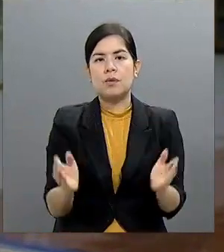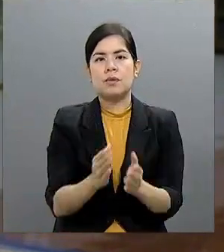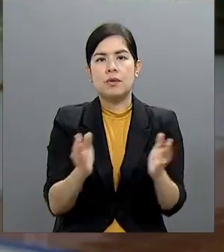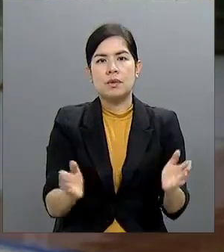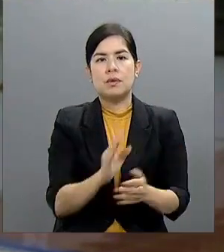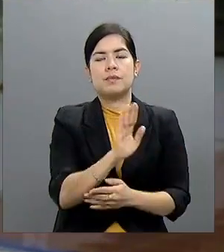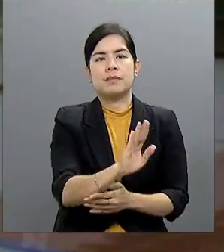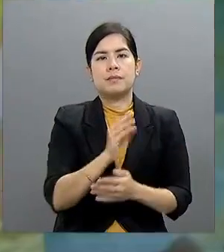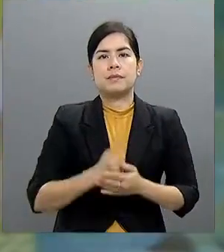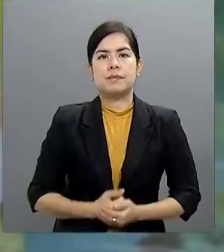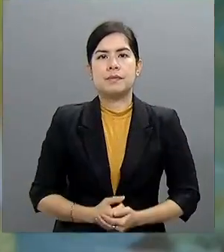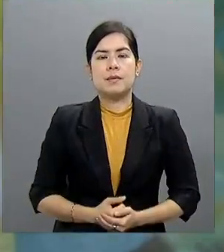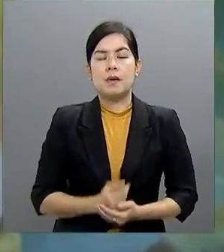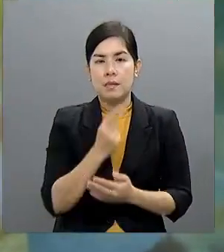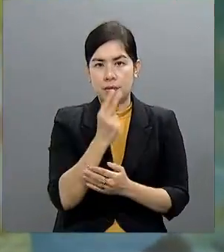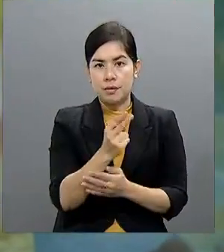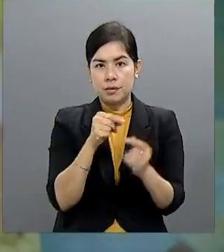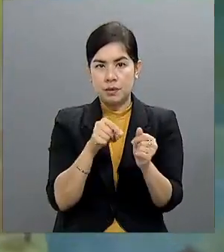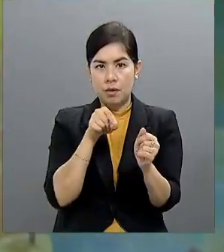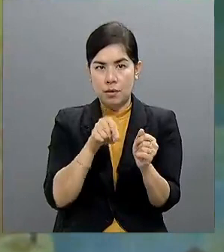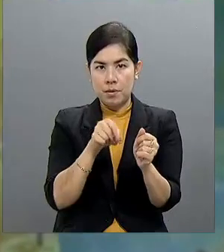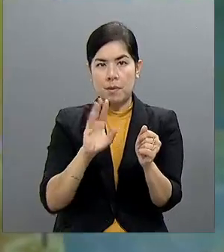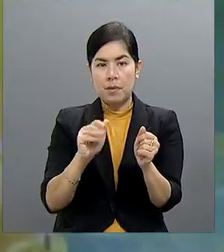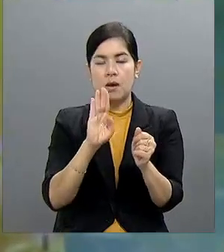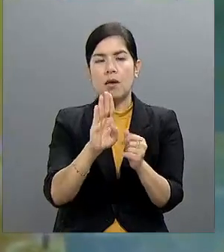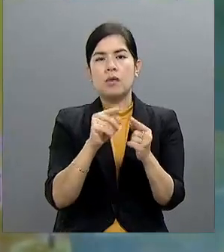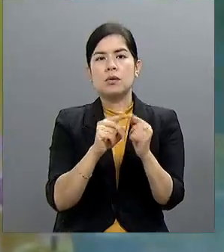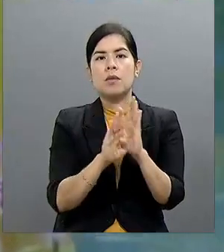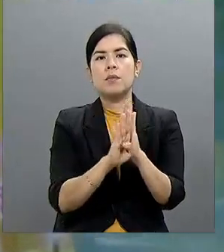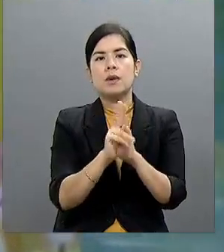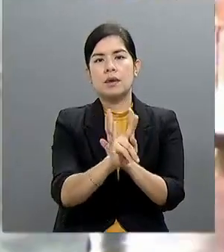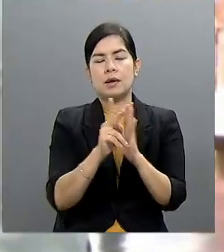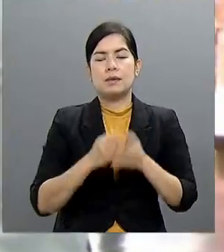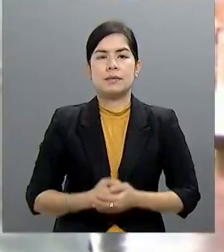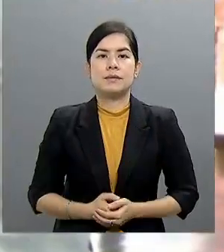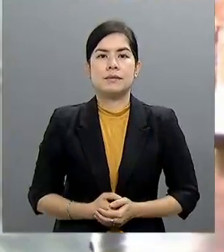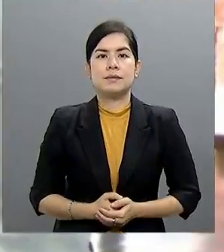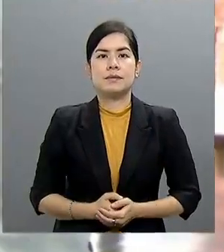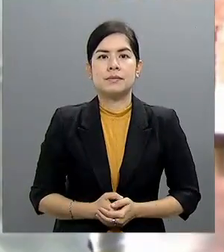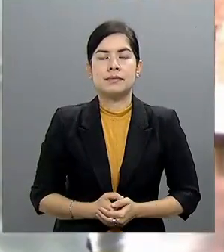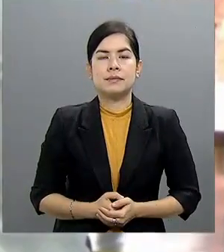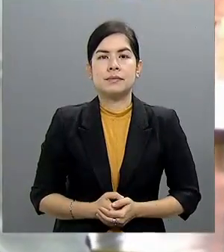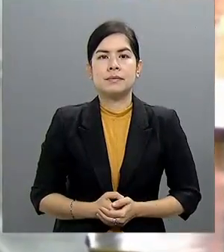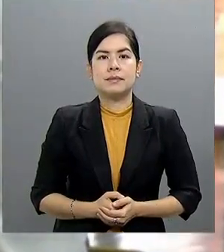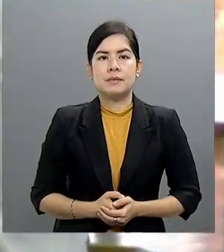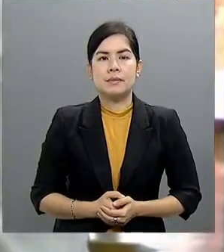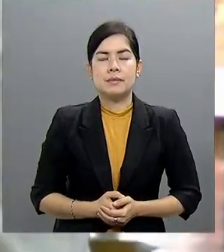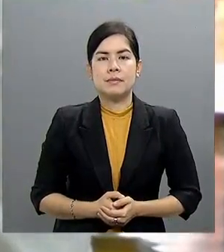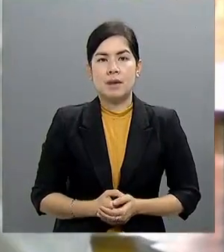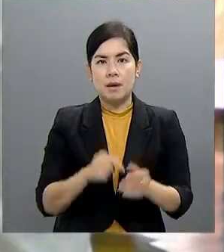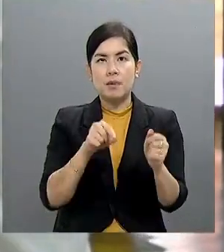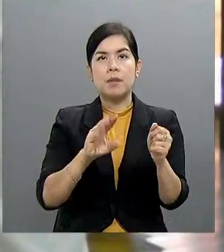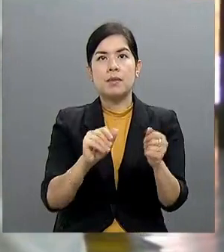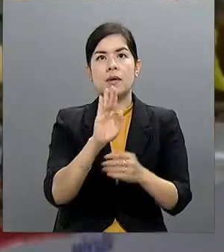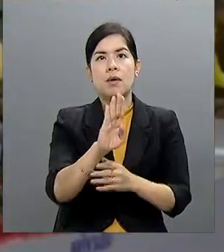ไปกันที่บึงกาฬกันบ้างนะคะที่วัดป่าบ้านพันลำหมู่ที่2ตำบลวิสิตอำเภอเมืองบึงกาฬน